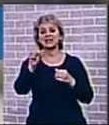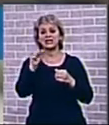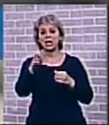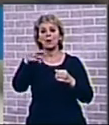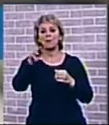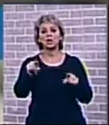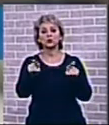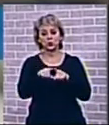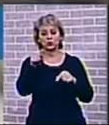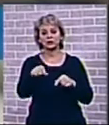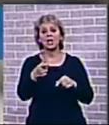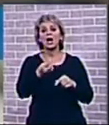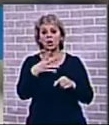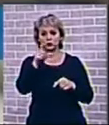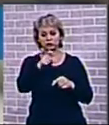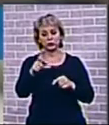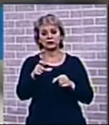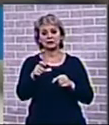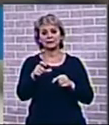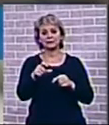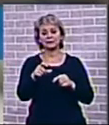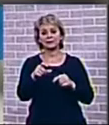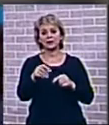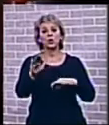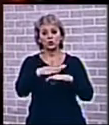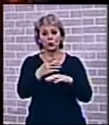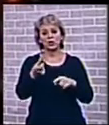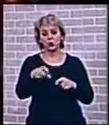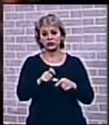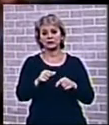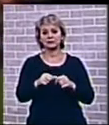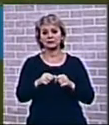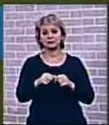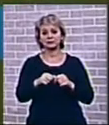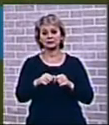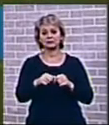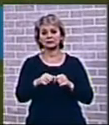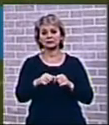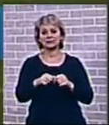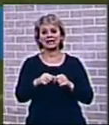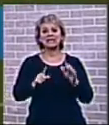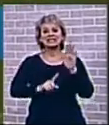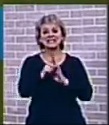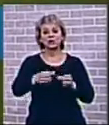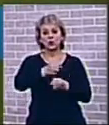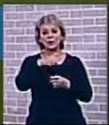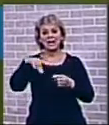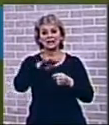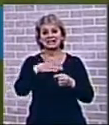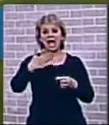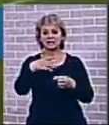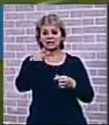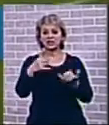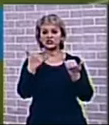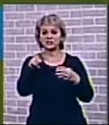Макс тоже. Хорошие люди. Добрые очень. Старт Кубка России в